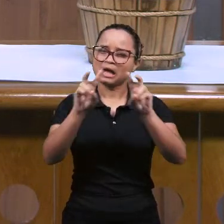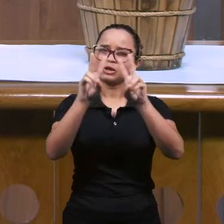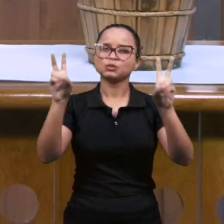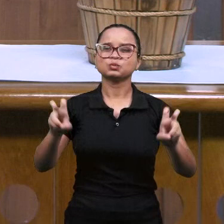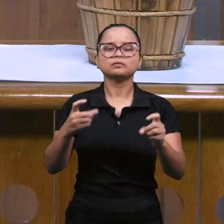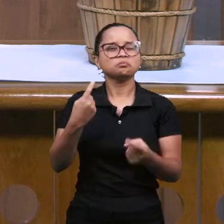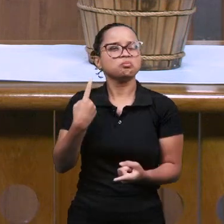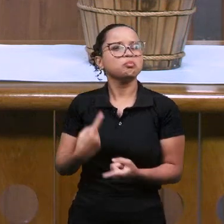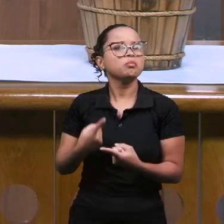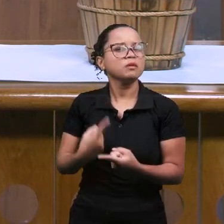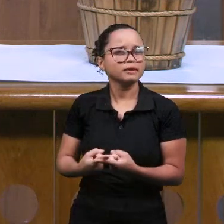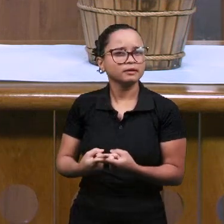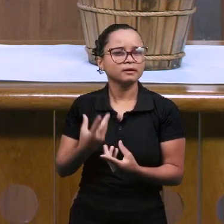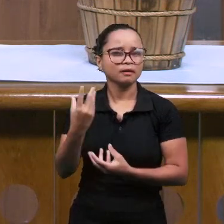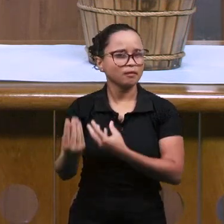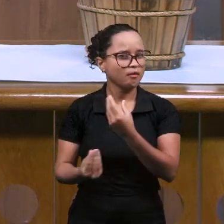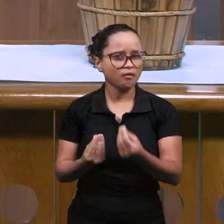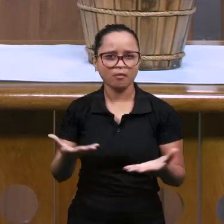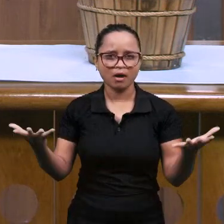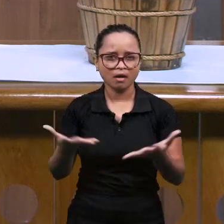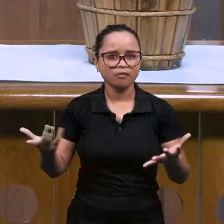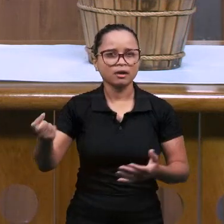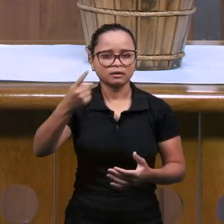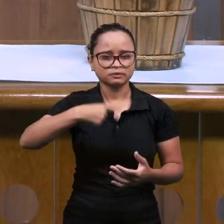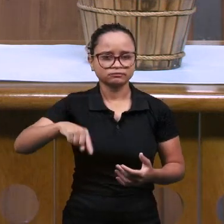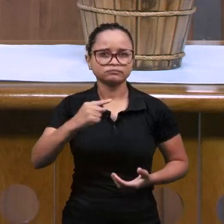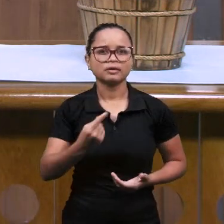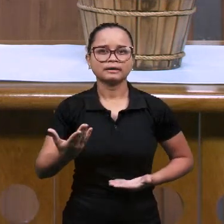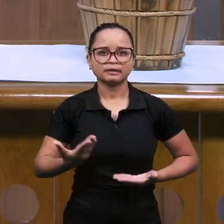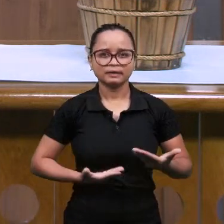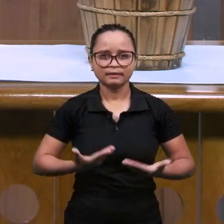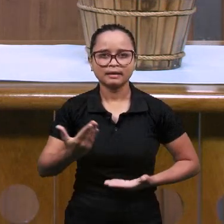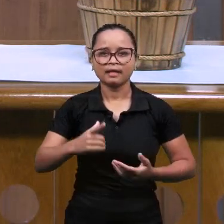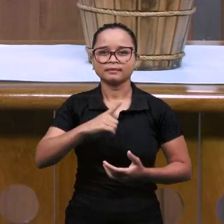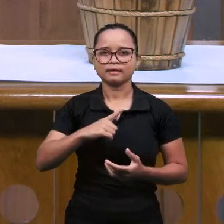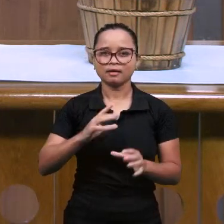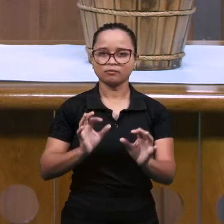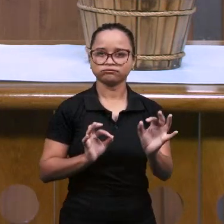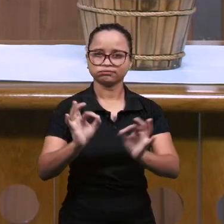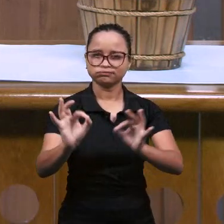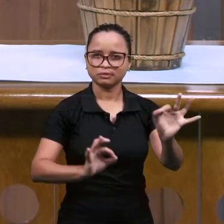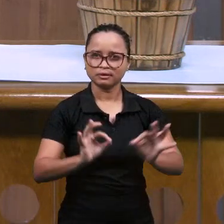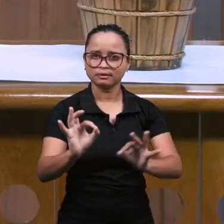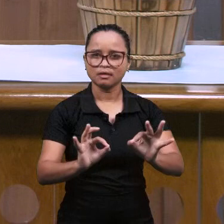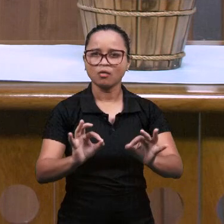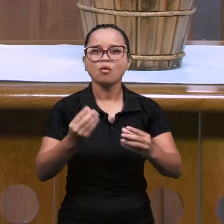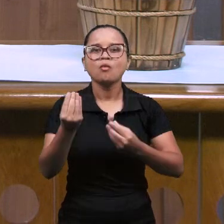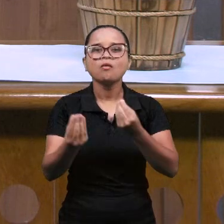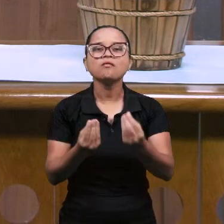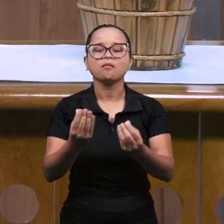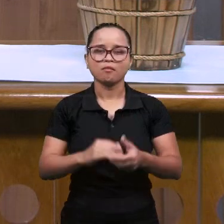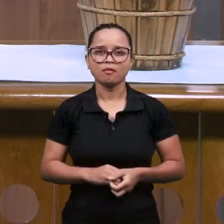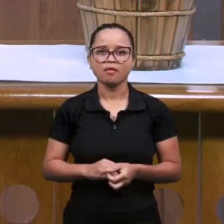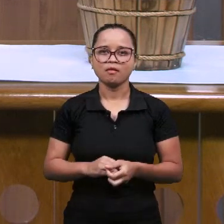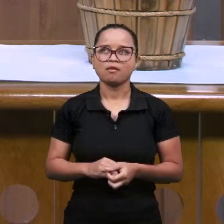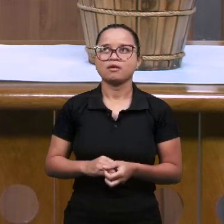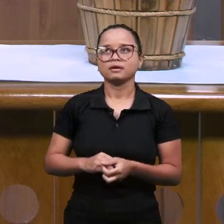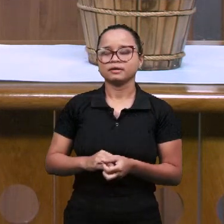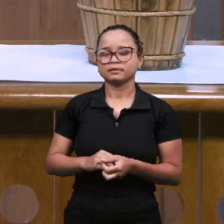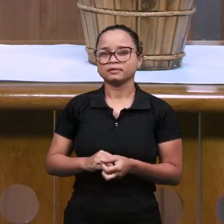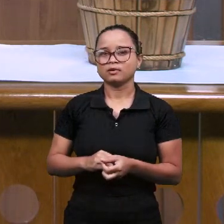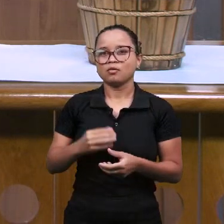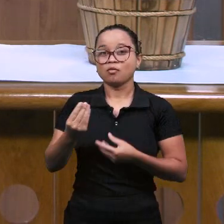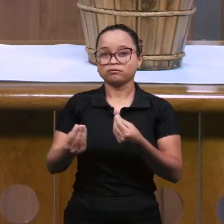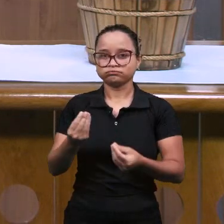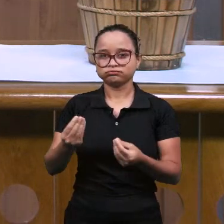il arrive maintenant et de quelle manière il entre dans la vie de l'Église avec comme une préparation, comme